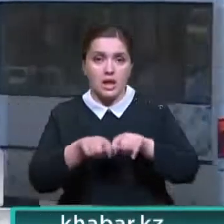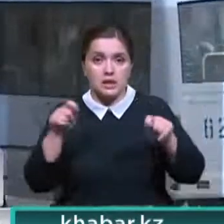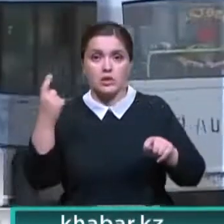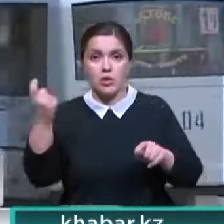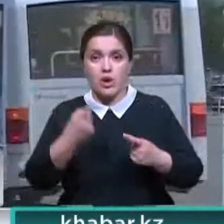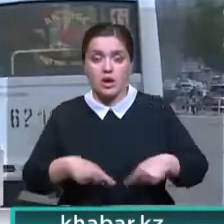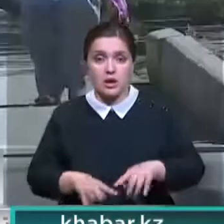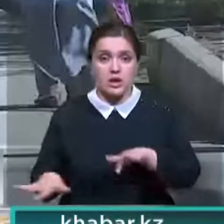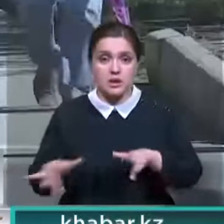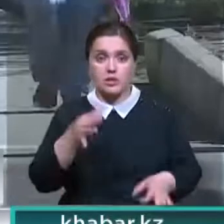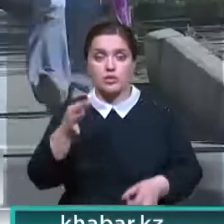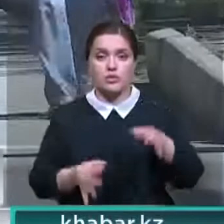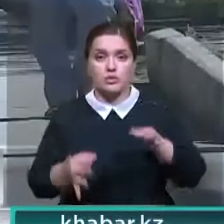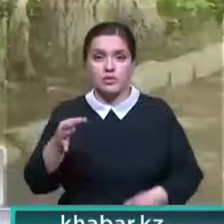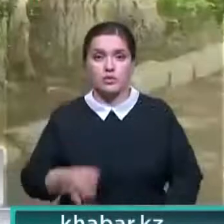организаторы предстали перед судом.